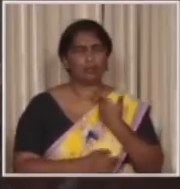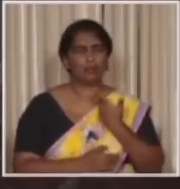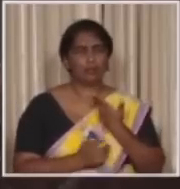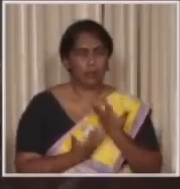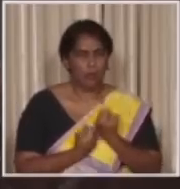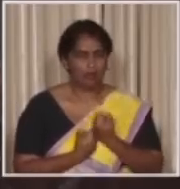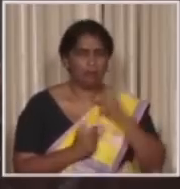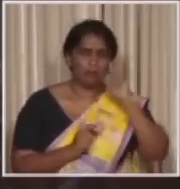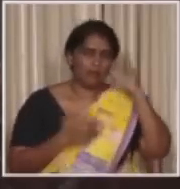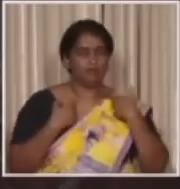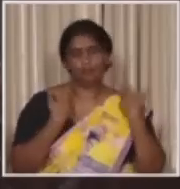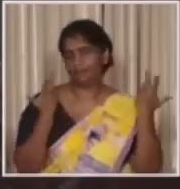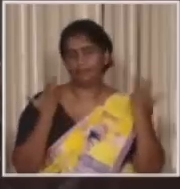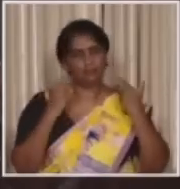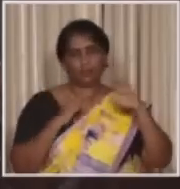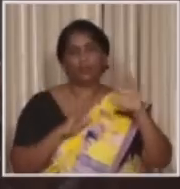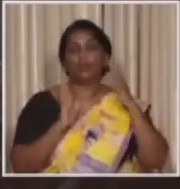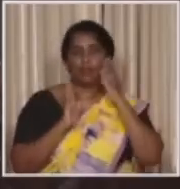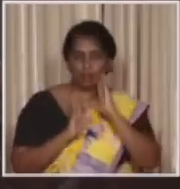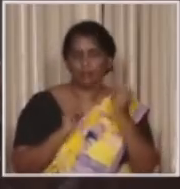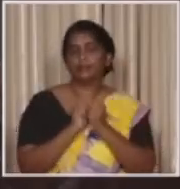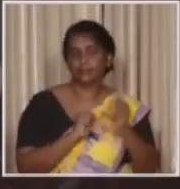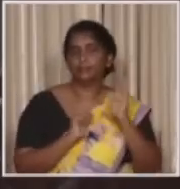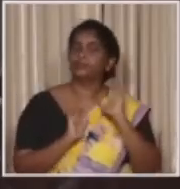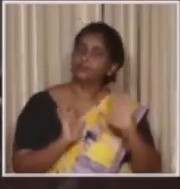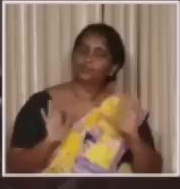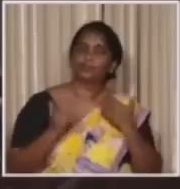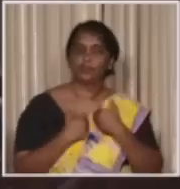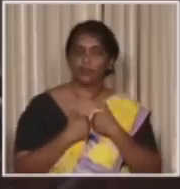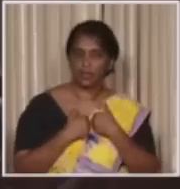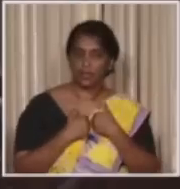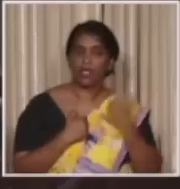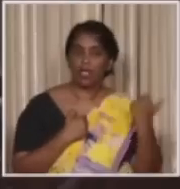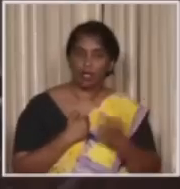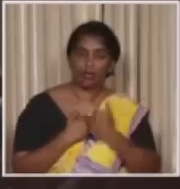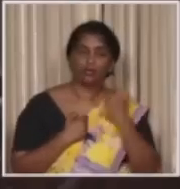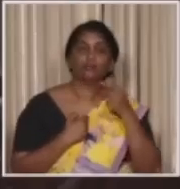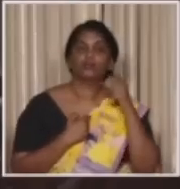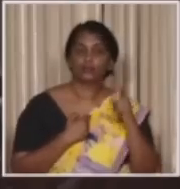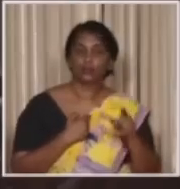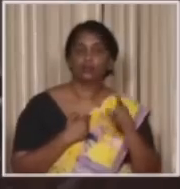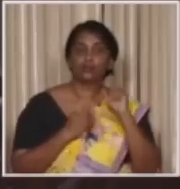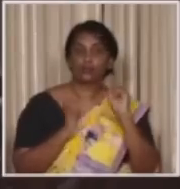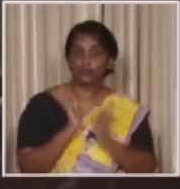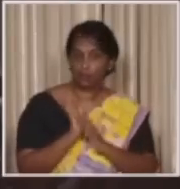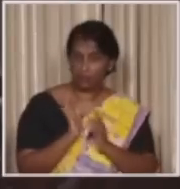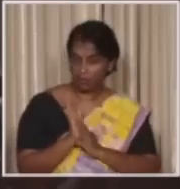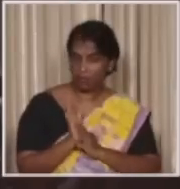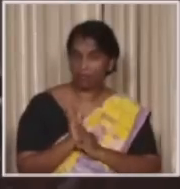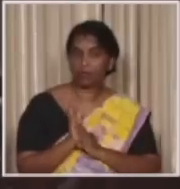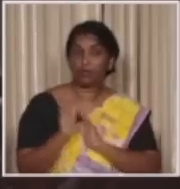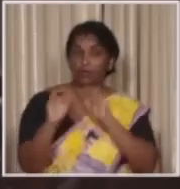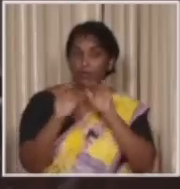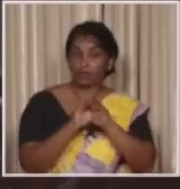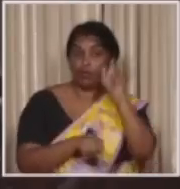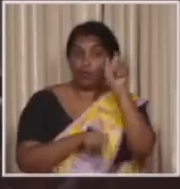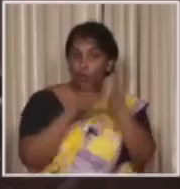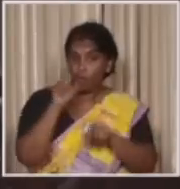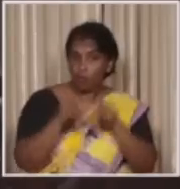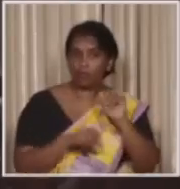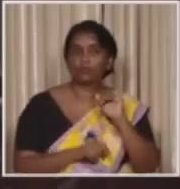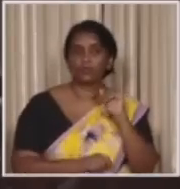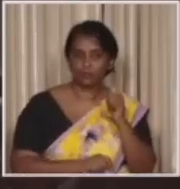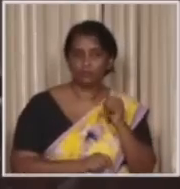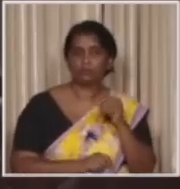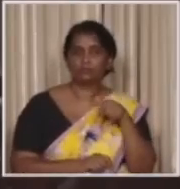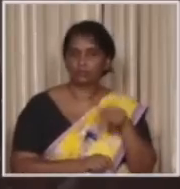කරාද නැද්ද කියලා අපි දන්නේ නැහැ. නමුත් එහෙම තමයි උනේ. ඒ නිසා මම අලුතෙන් පත්වෙනේ කොමිටුවට දාන්න ඕන පුද්ගලයෝ යම් කිසි